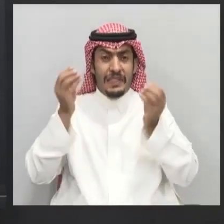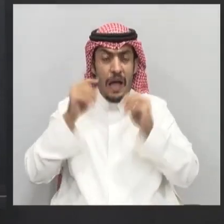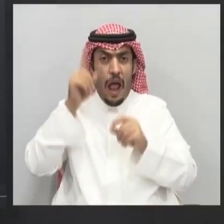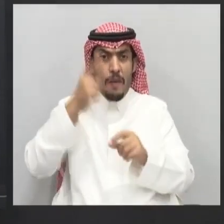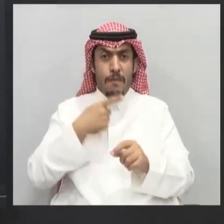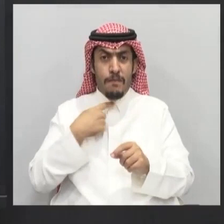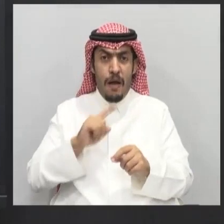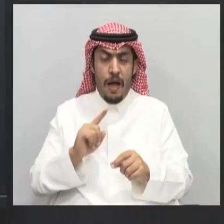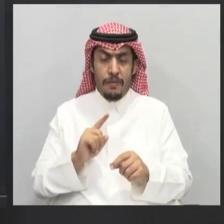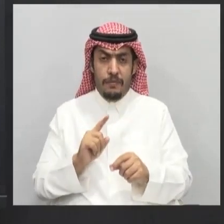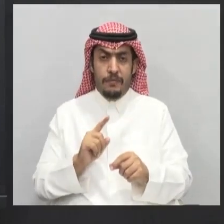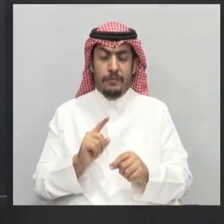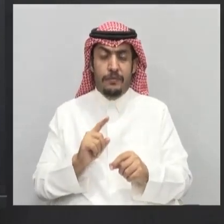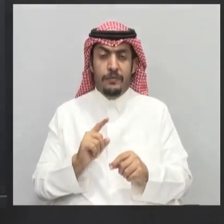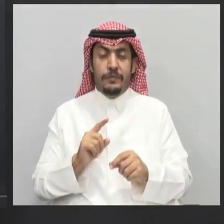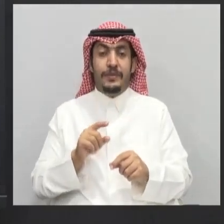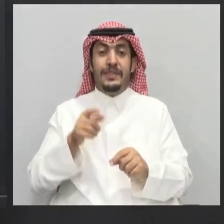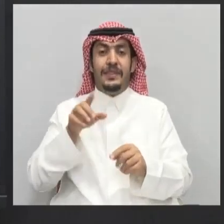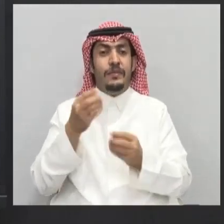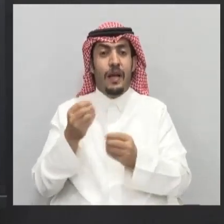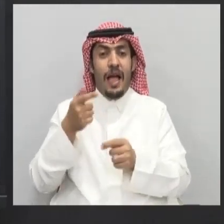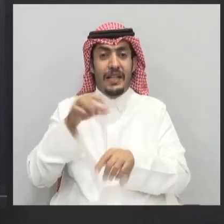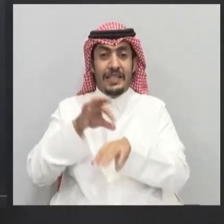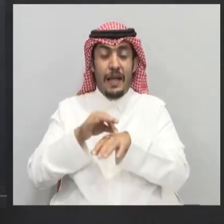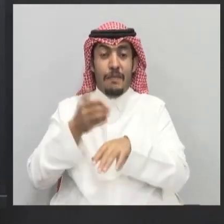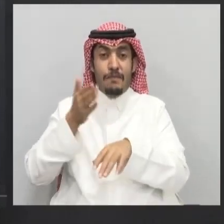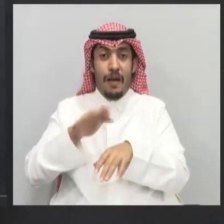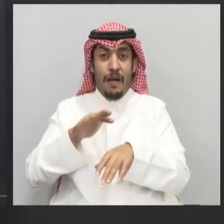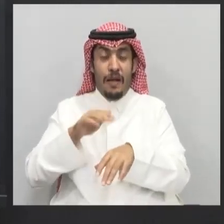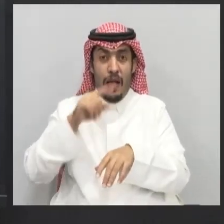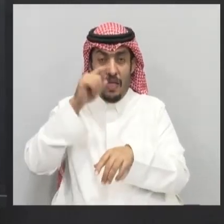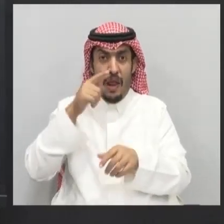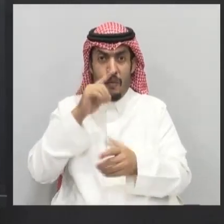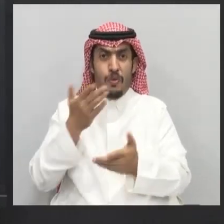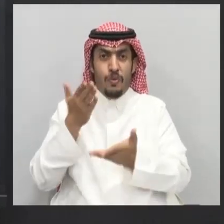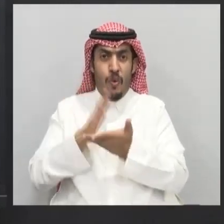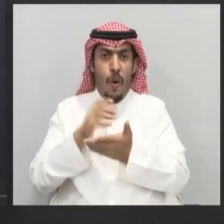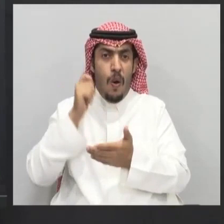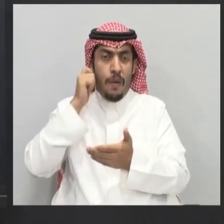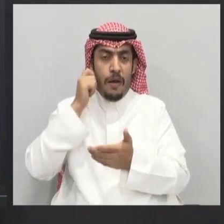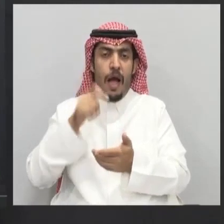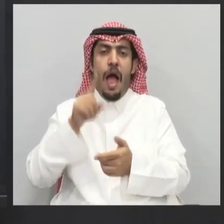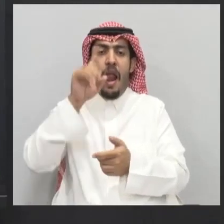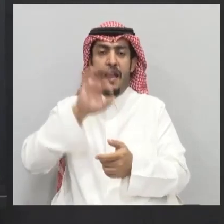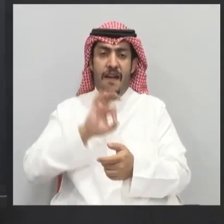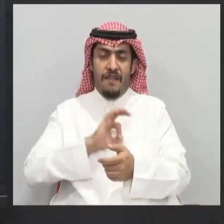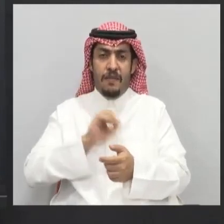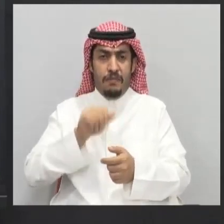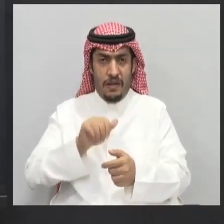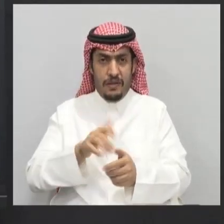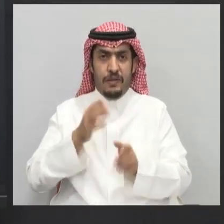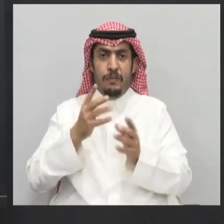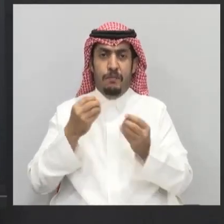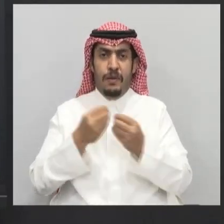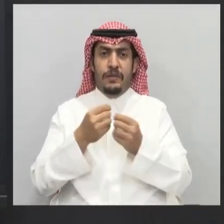يبغضها الله سبحانه وتعالى ان مات الانسان وهو لم يتب فهو تحت مشيئه الله عند اهل السنه